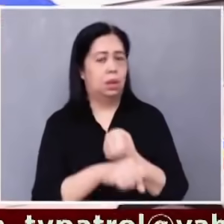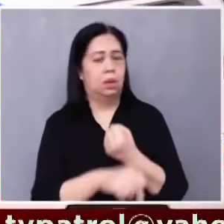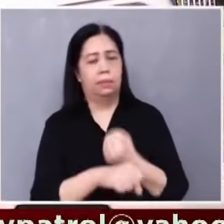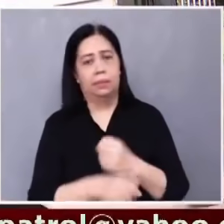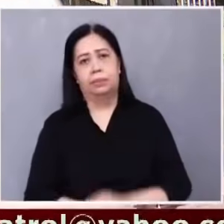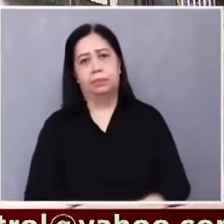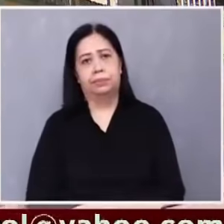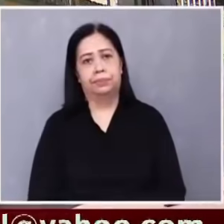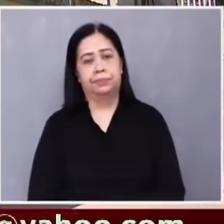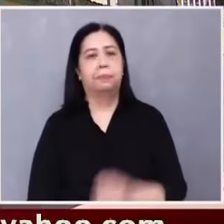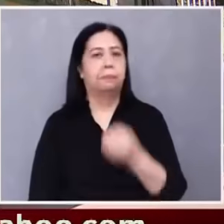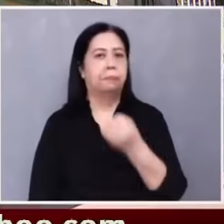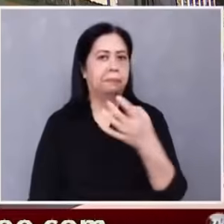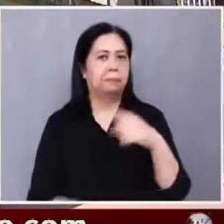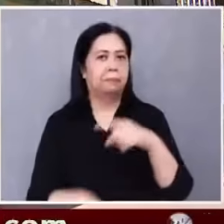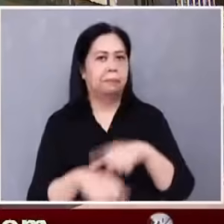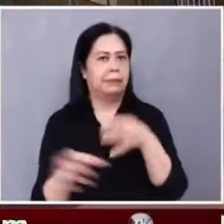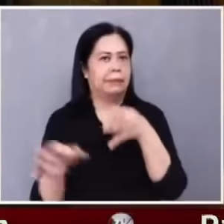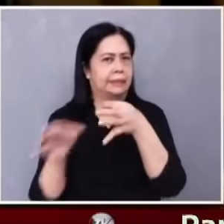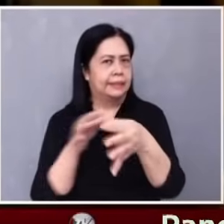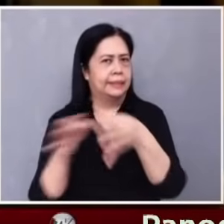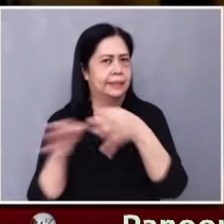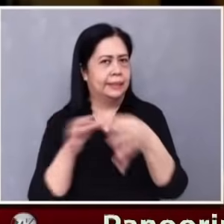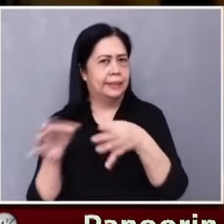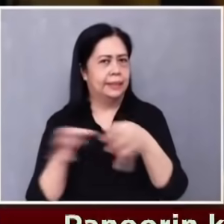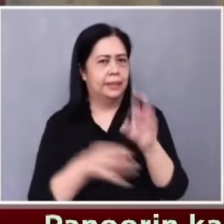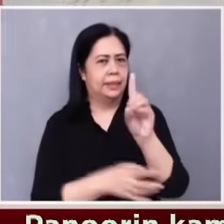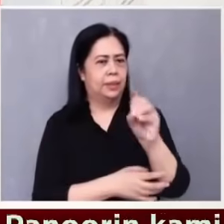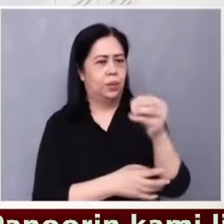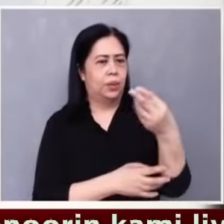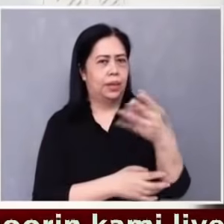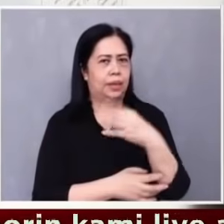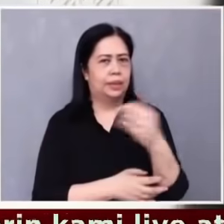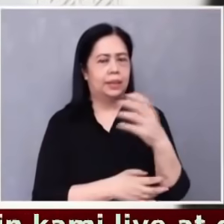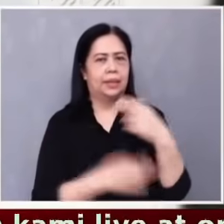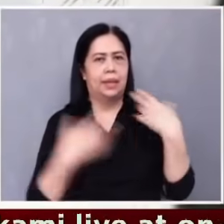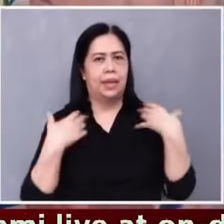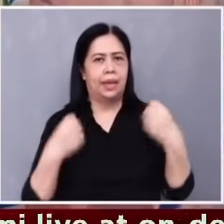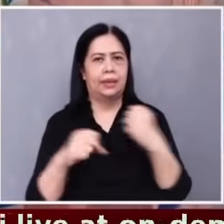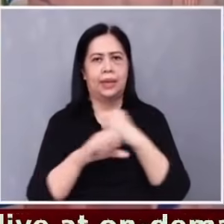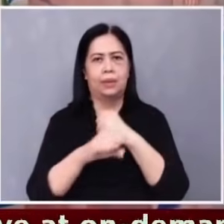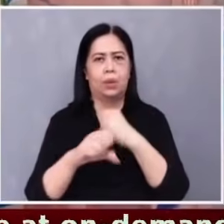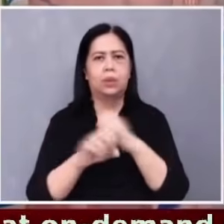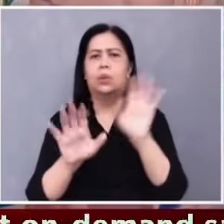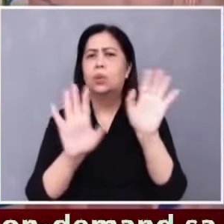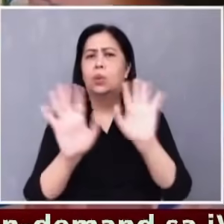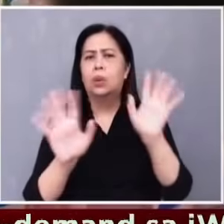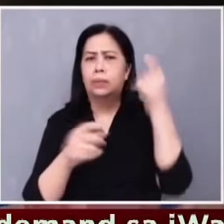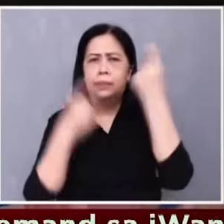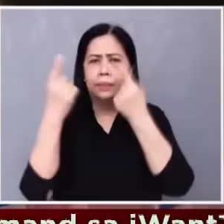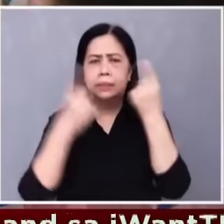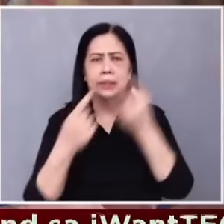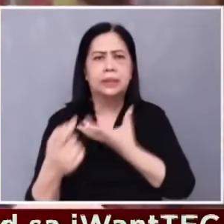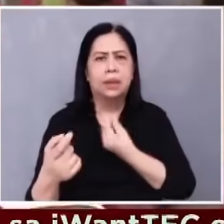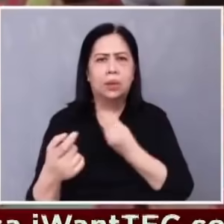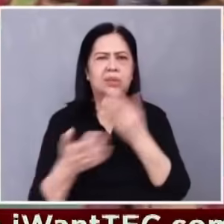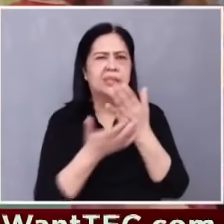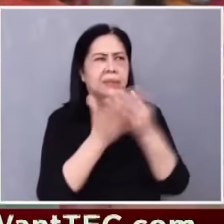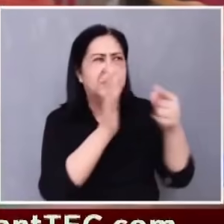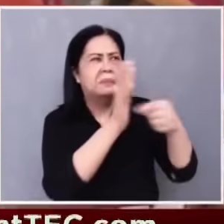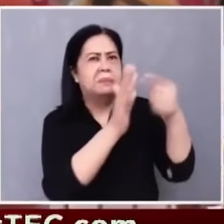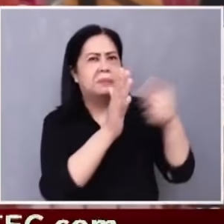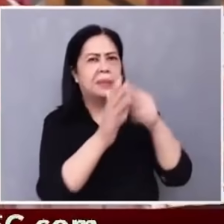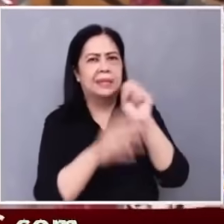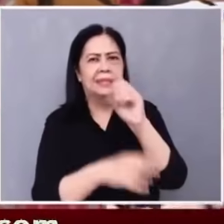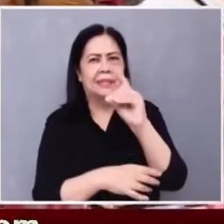Ilang beses nang ipinaliwanag ng Department of Health at mga health advocate na hindi dapat katakutan ang mangilan-ngilang side effects dahil